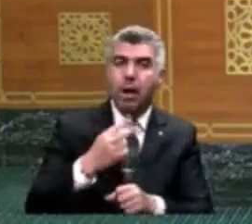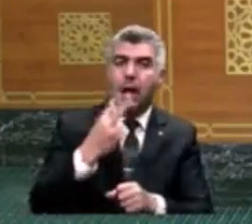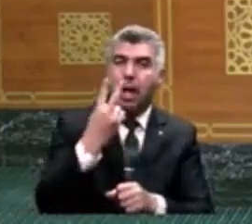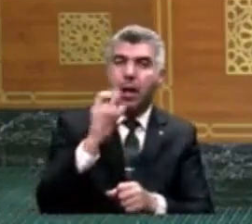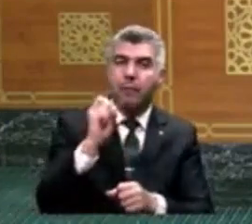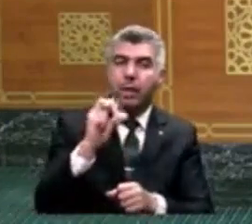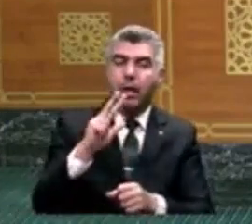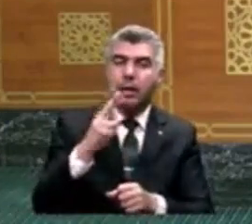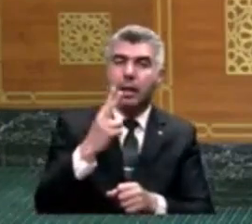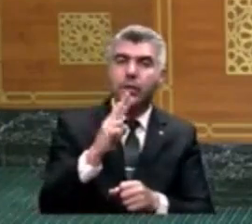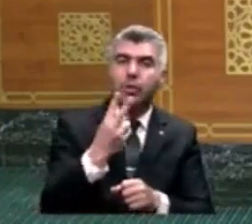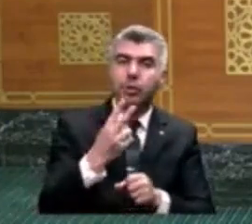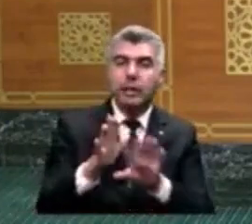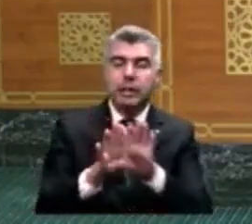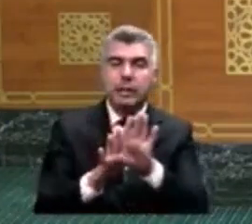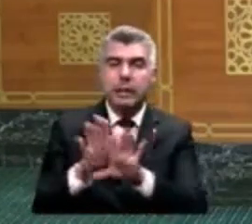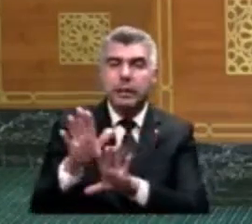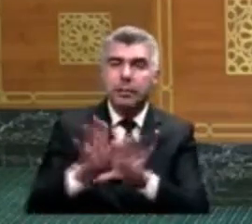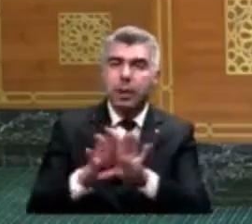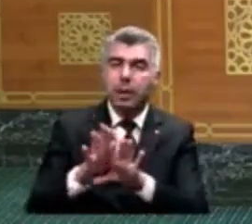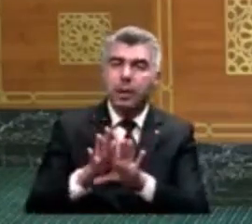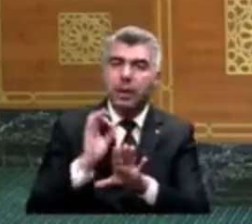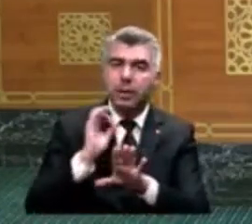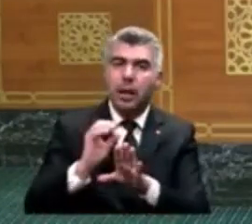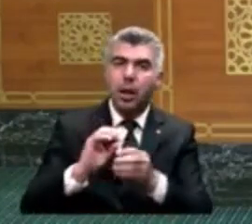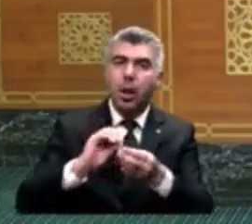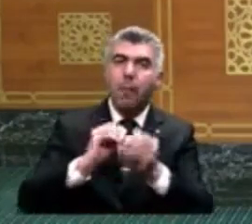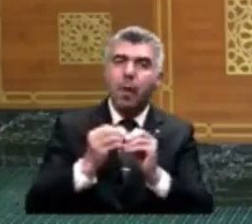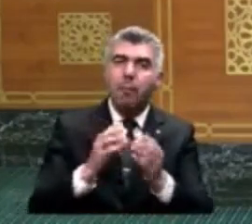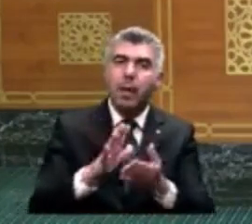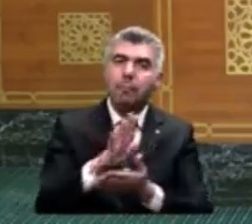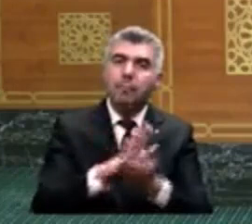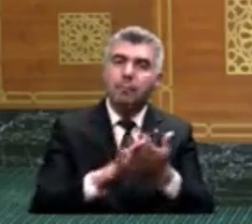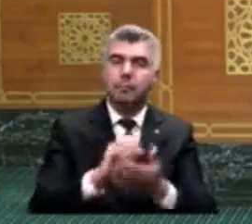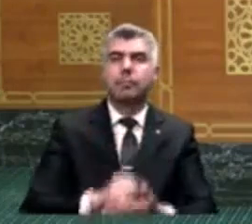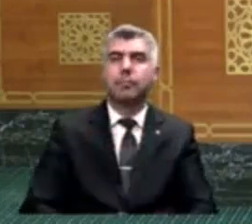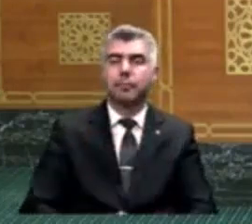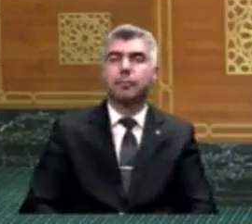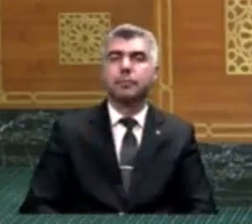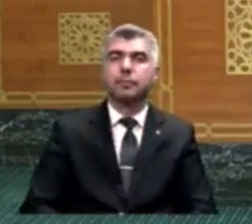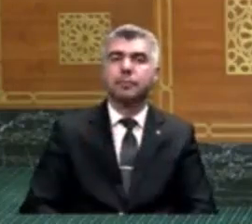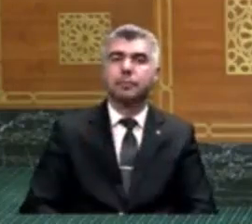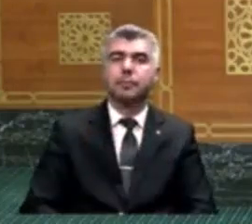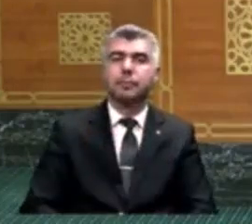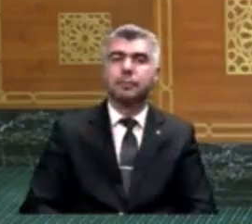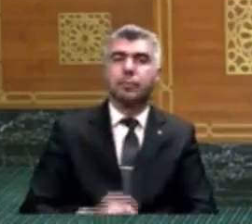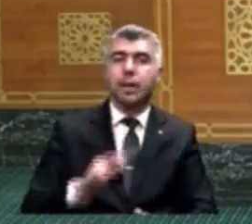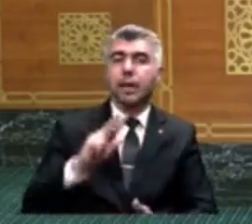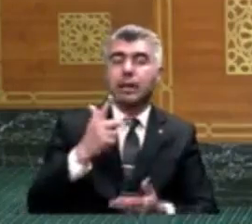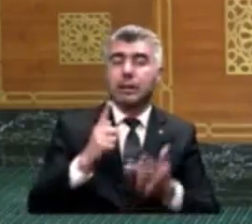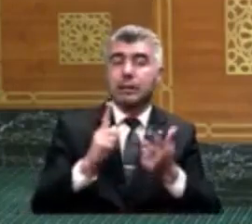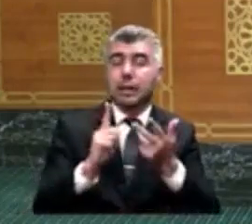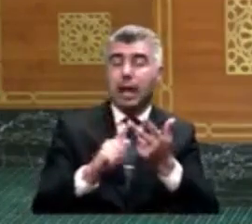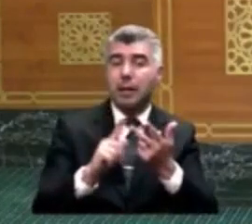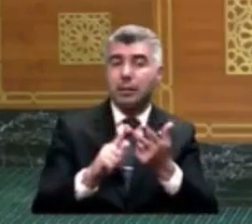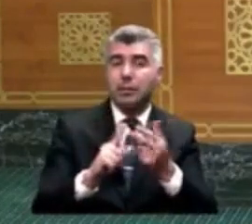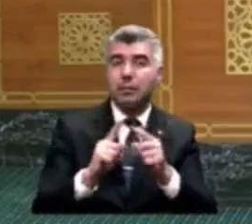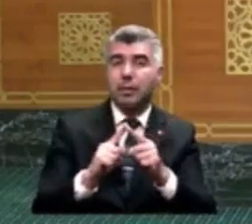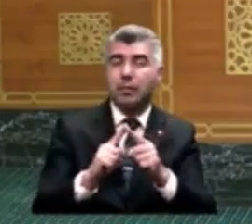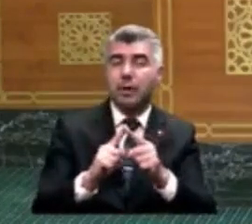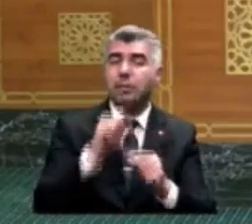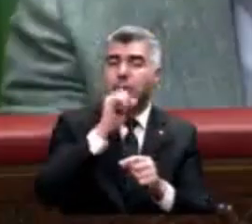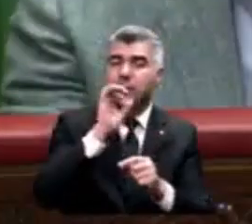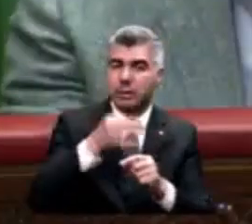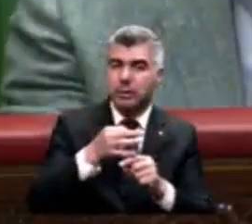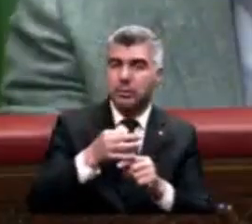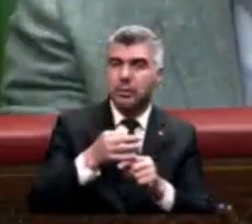2023 لتدبير هذا المسلسل. ثانياً تحسين جاذبية مهنة التدريس